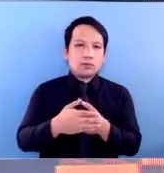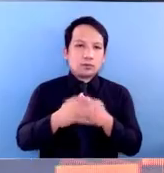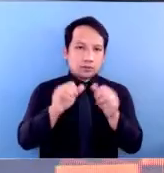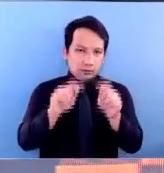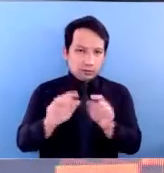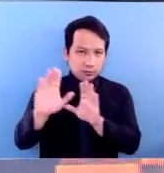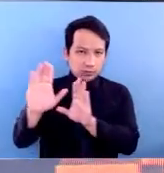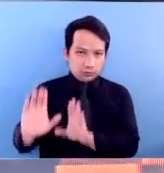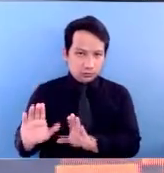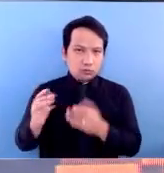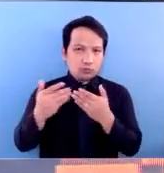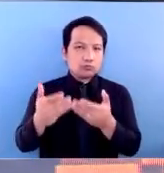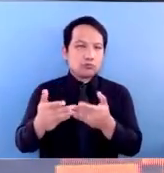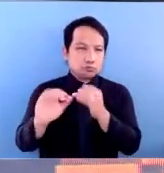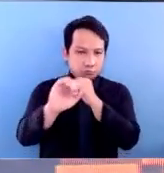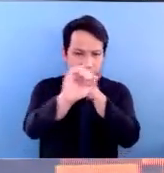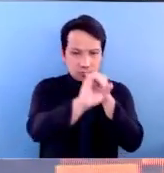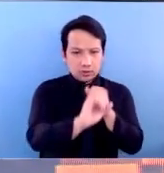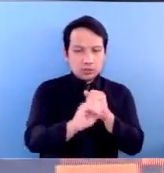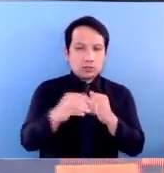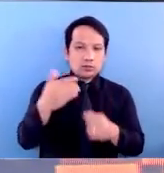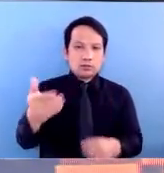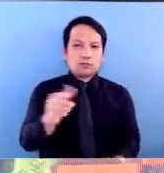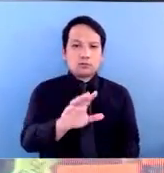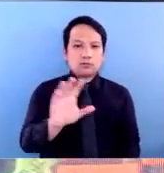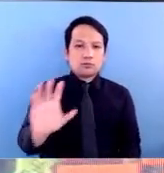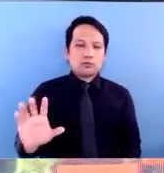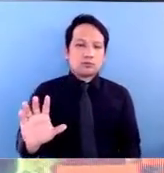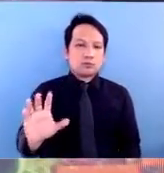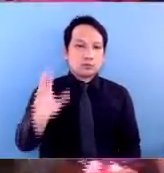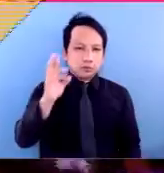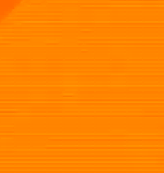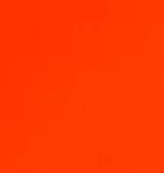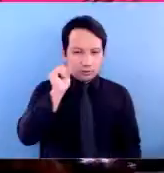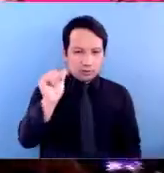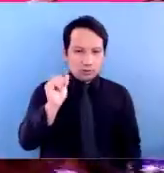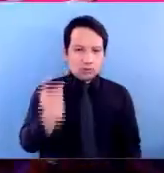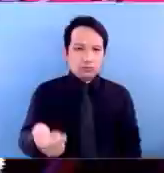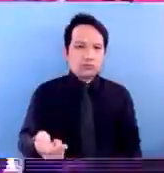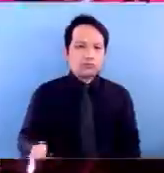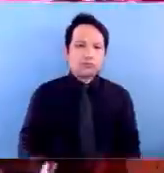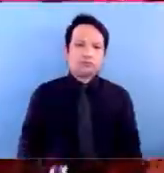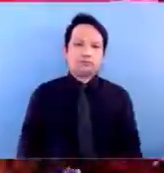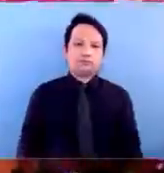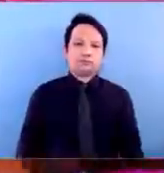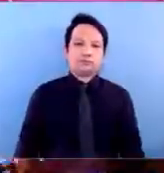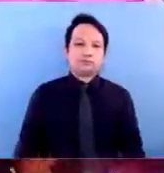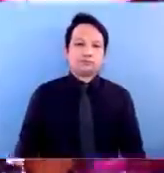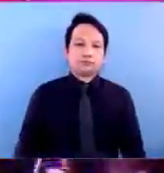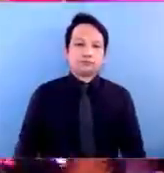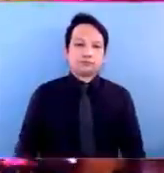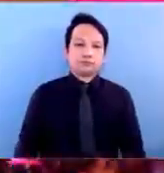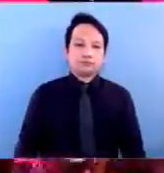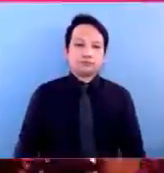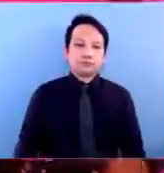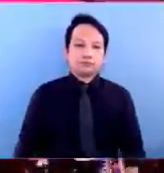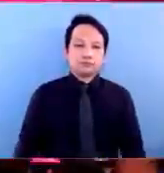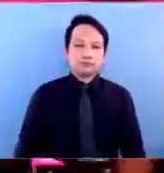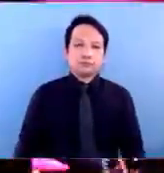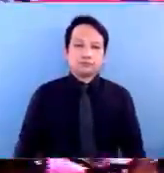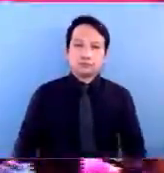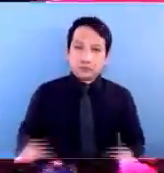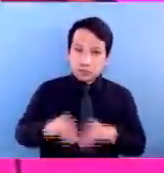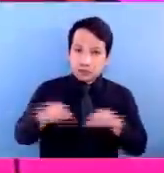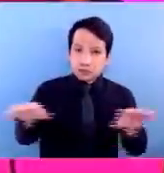sa mga botante. Nasa frontline ng balitang yan si Ryan Ang. Sa grand rally sa Macapagal Avenue sa Pasay